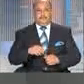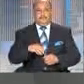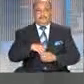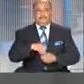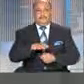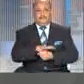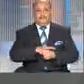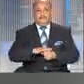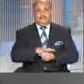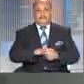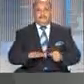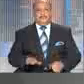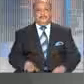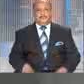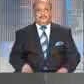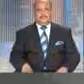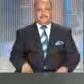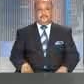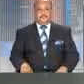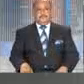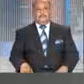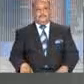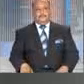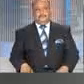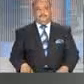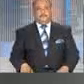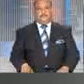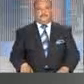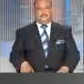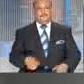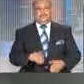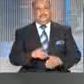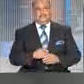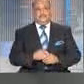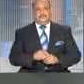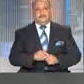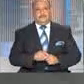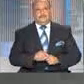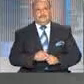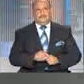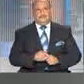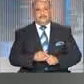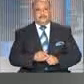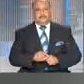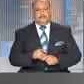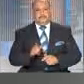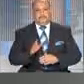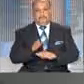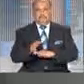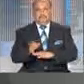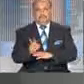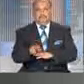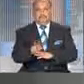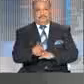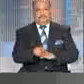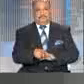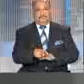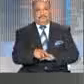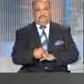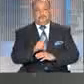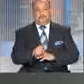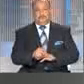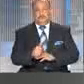هذه المبادرات الاقتصادية. والله معرض باهي والكل، أما نفس الحاجات نشوفه فيها كل عام.